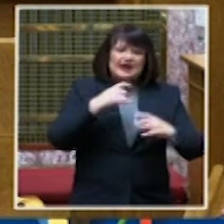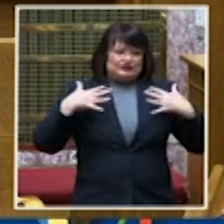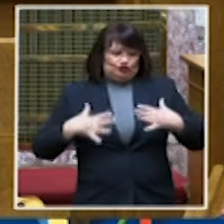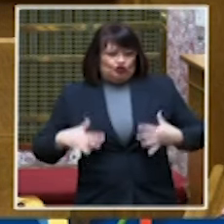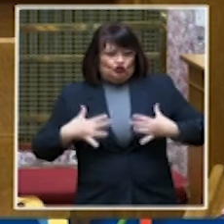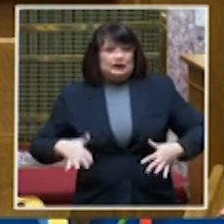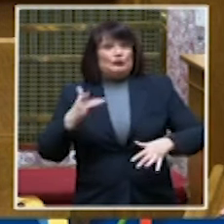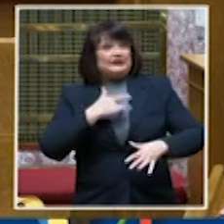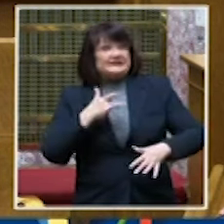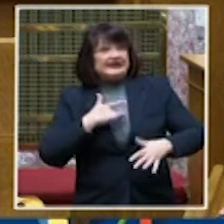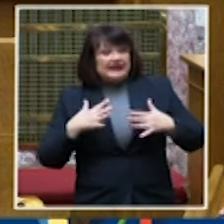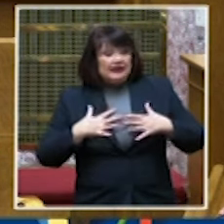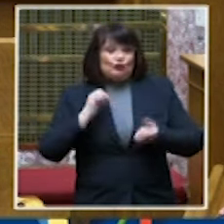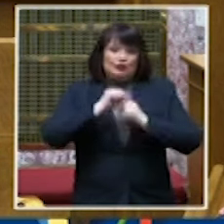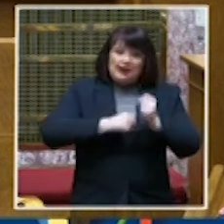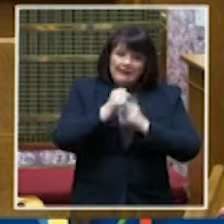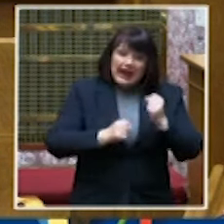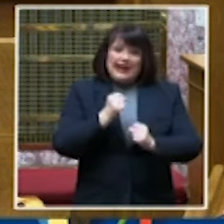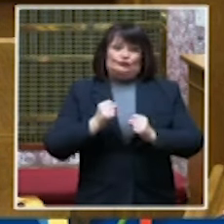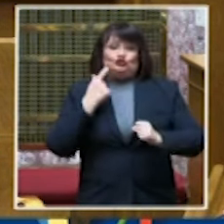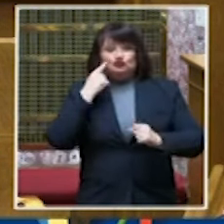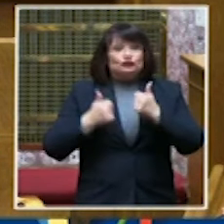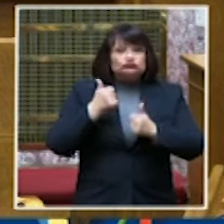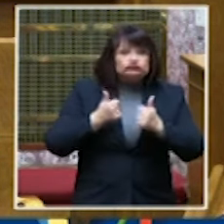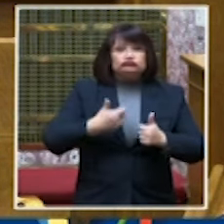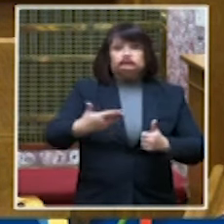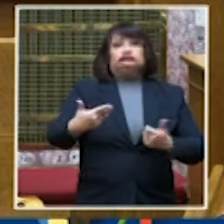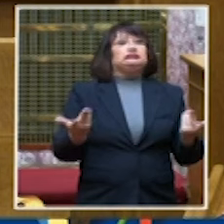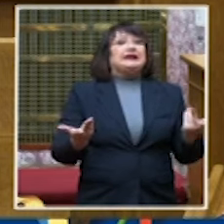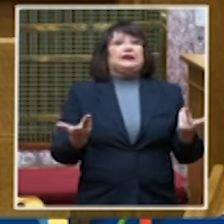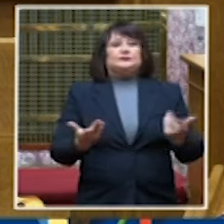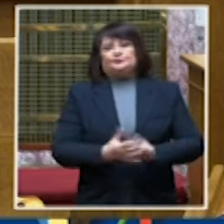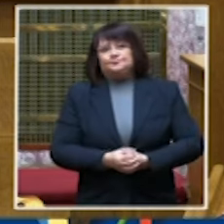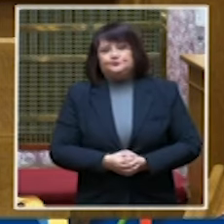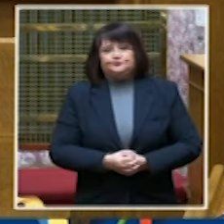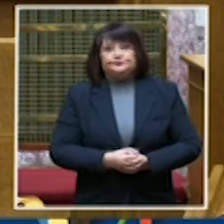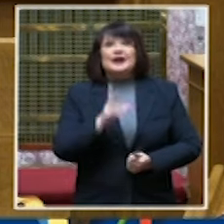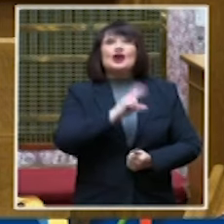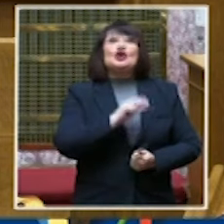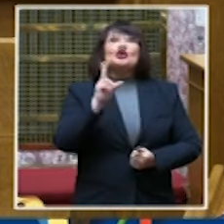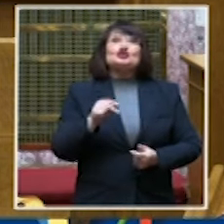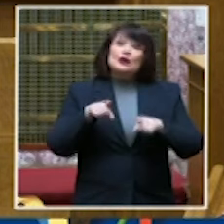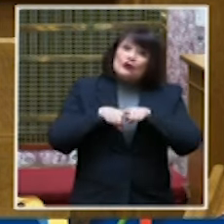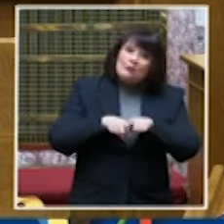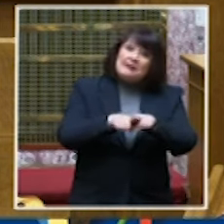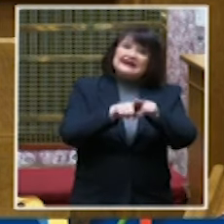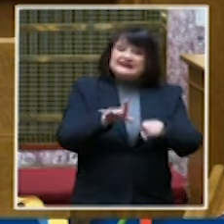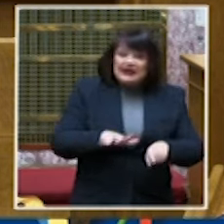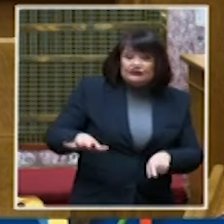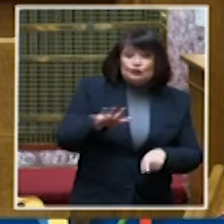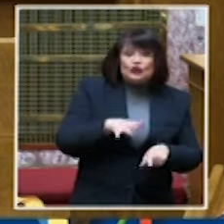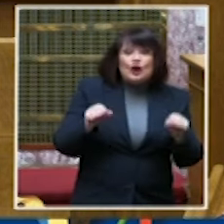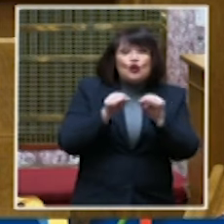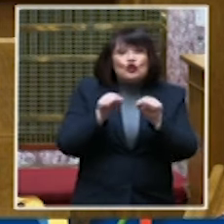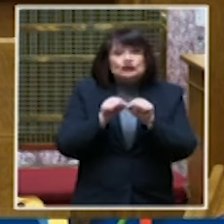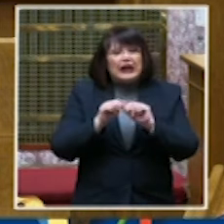την ψυχή σου για να μπορέσεις να ανταποκριθείς στις μεγάλες προκλήσεις. Τον ίδιο Γολγοθά περνούν και οι γύρω σου.